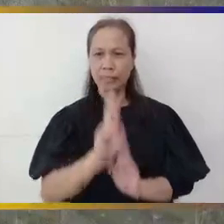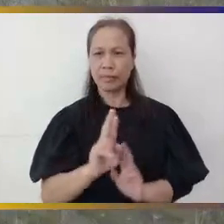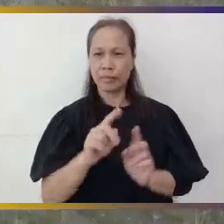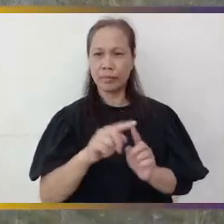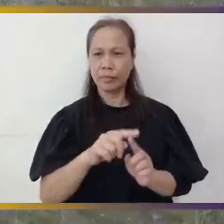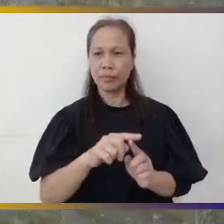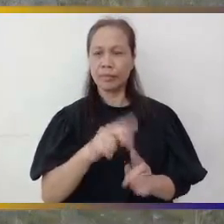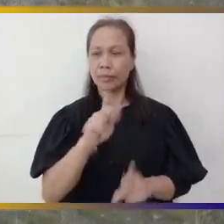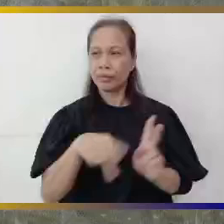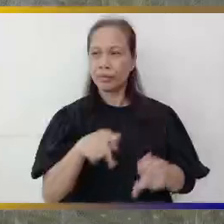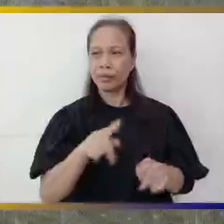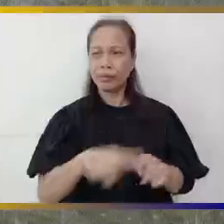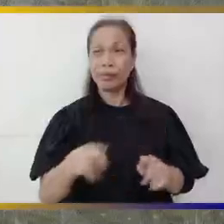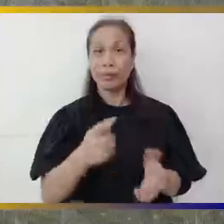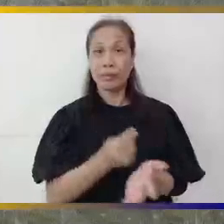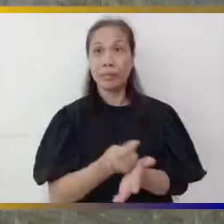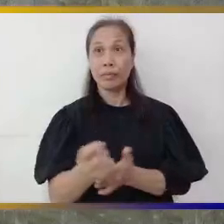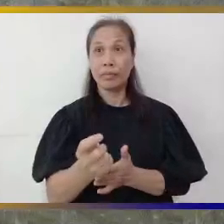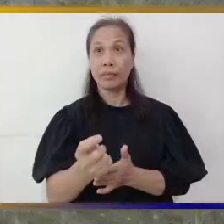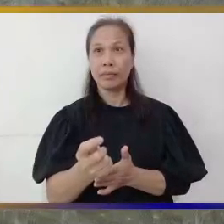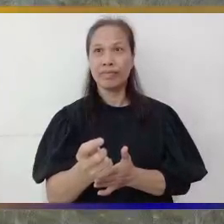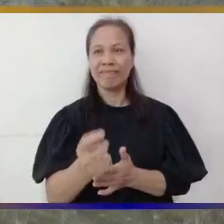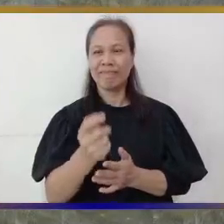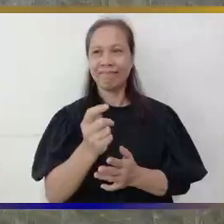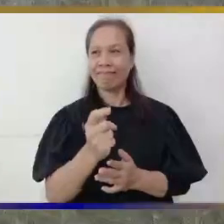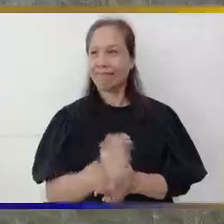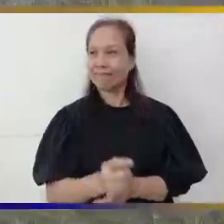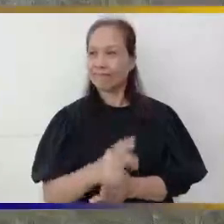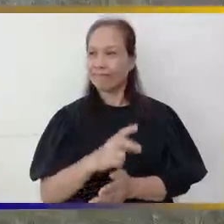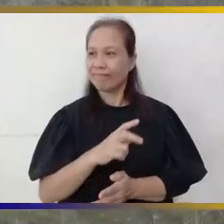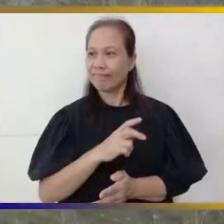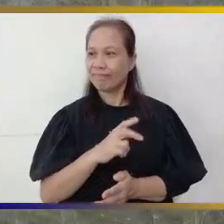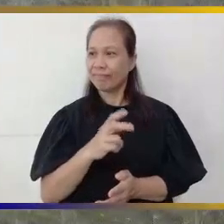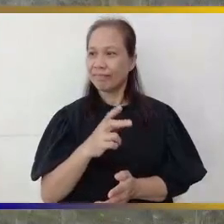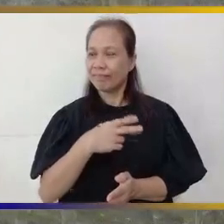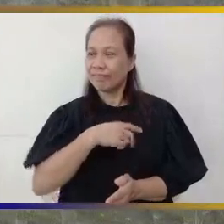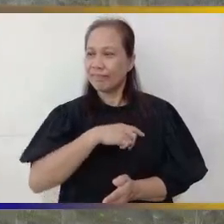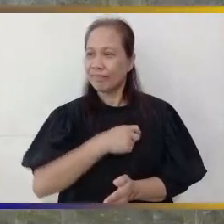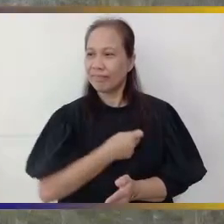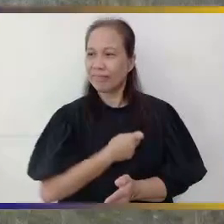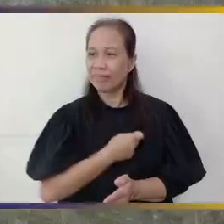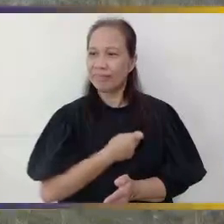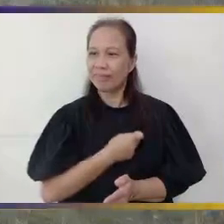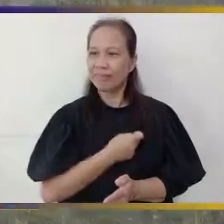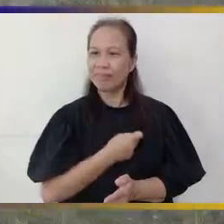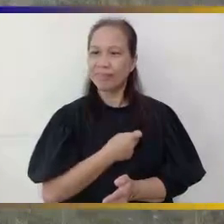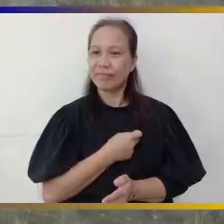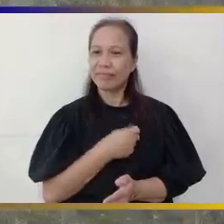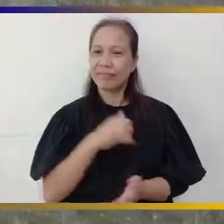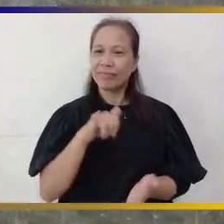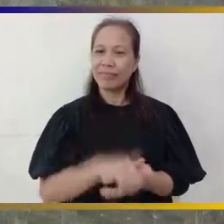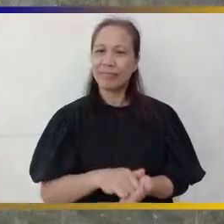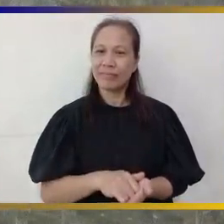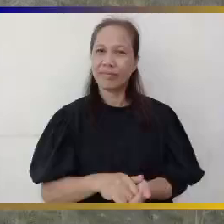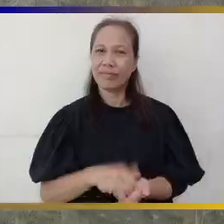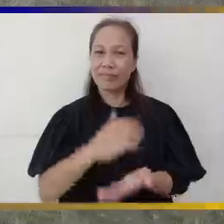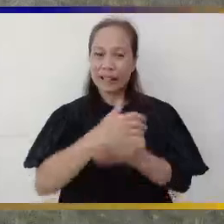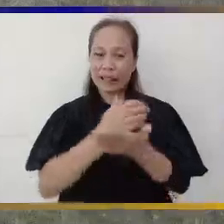pero ang totoo po niyan Mga kapatid ang mas masakit pa nito minsan mas mataas pa ang respeto natin sa tao kaya